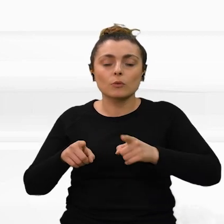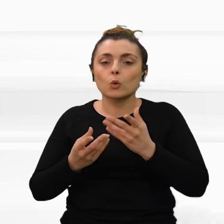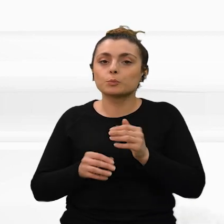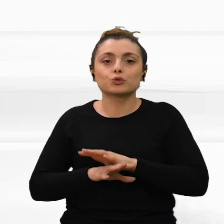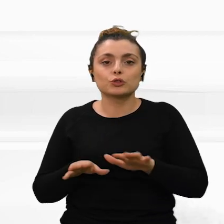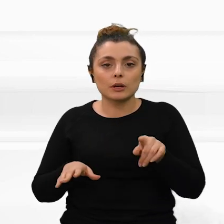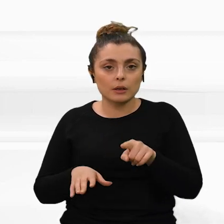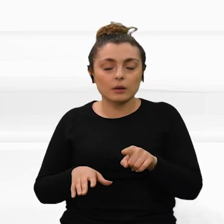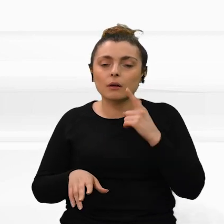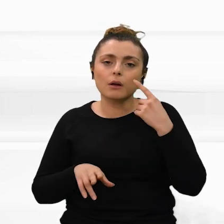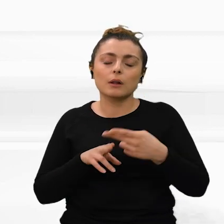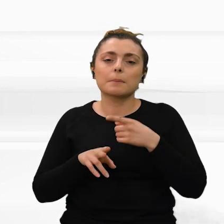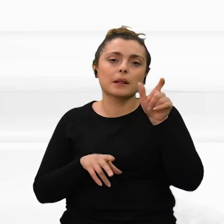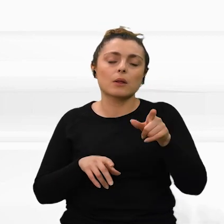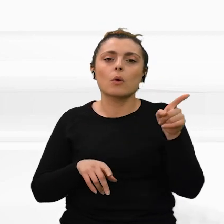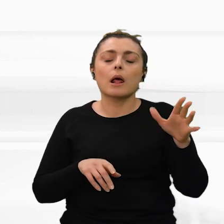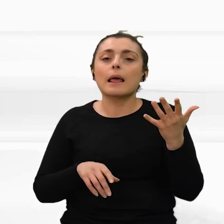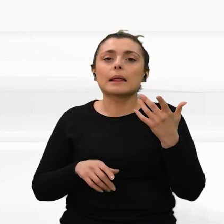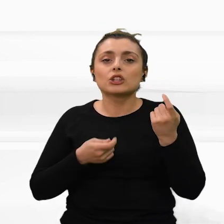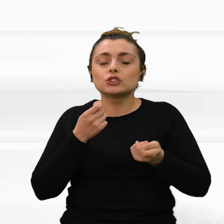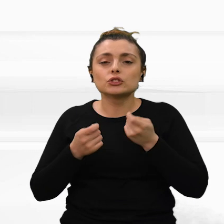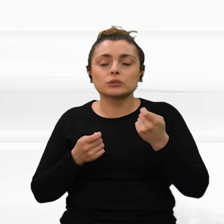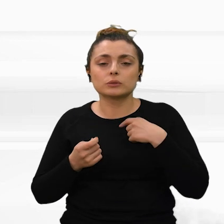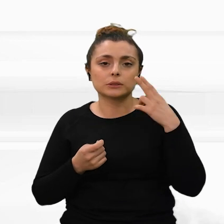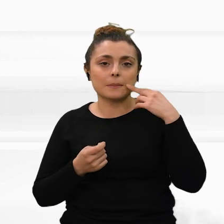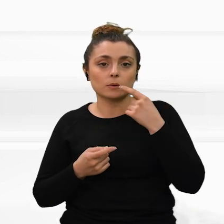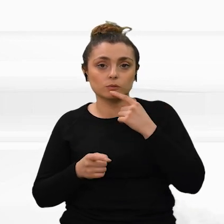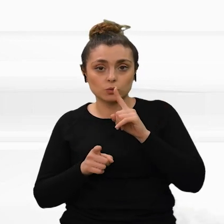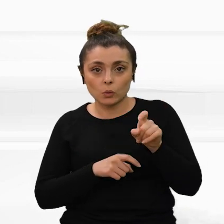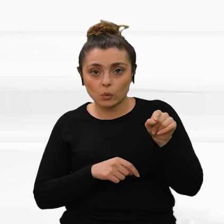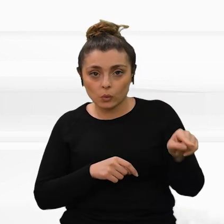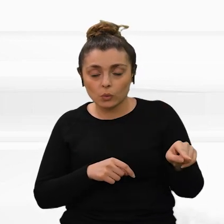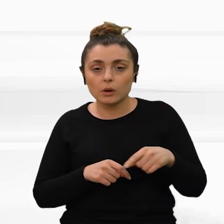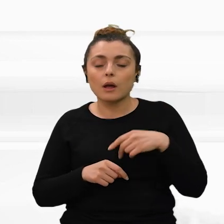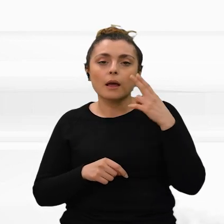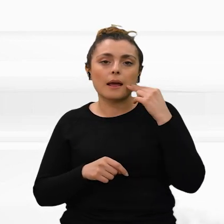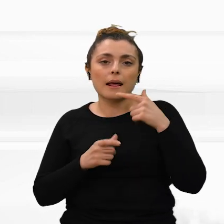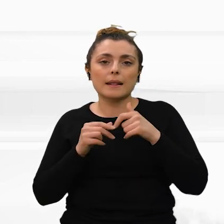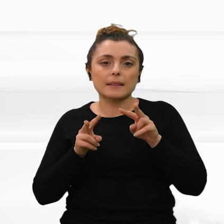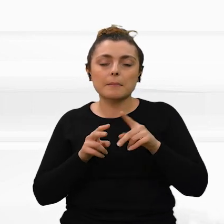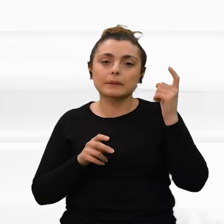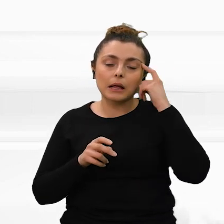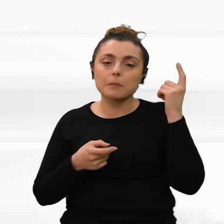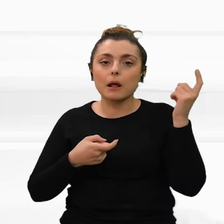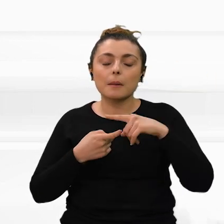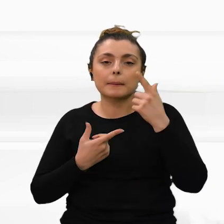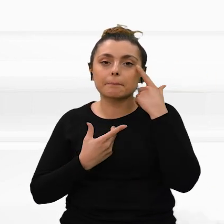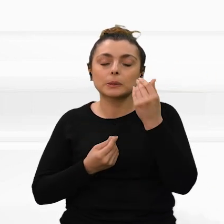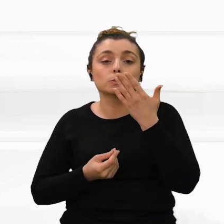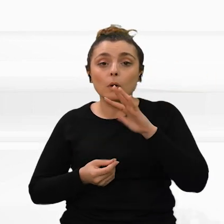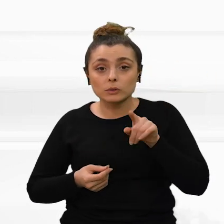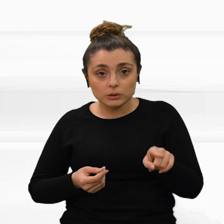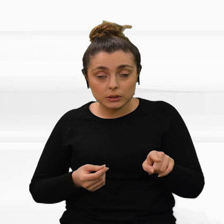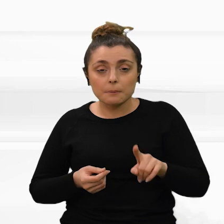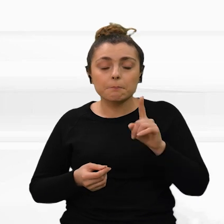yönlendirme yiyecektir Örneğin biri ona hangi eylemlerimiz erdemlidir diye sorduğunda Erdem kavramının tanımına ilişkin bir